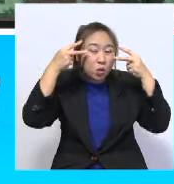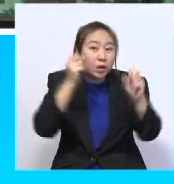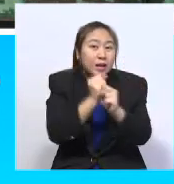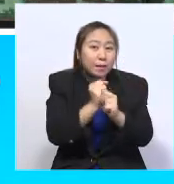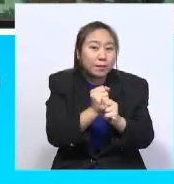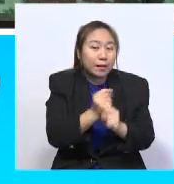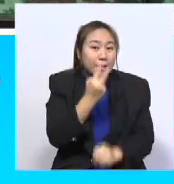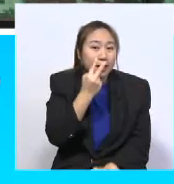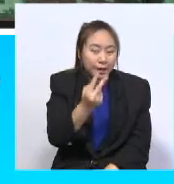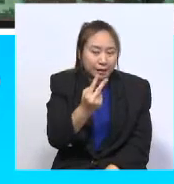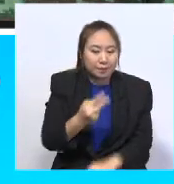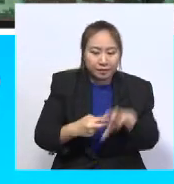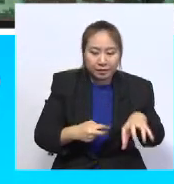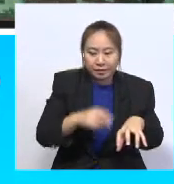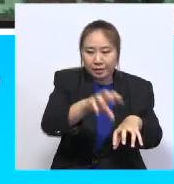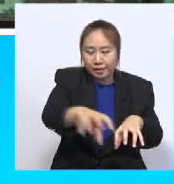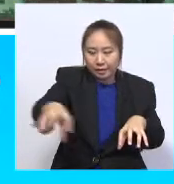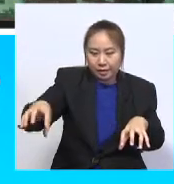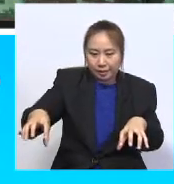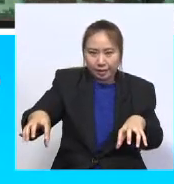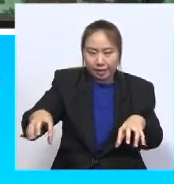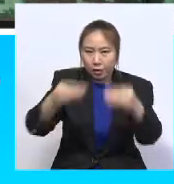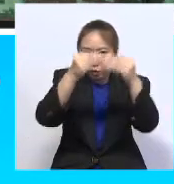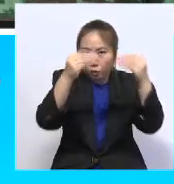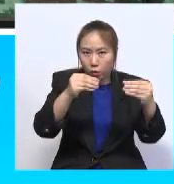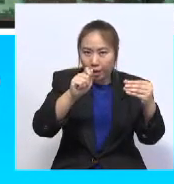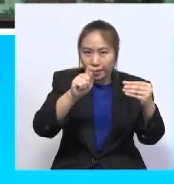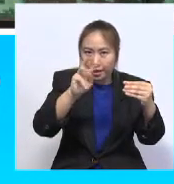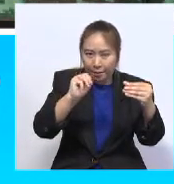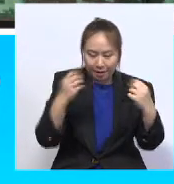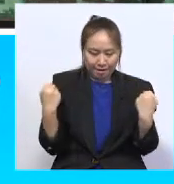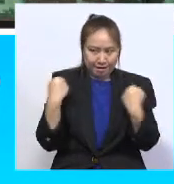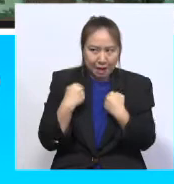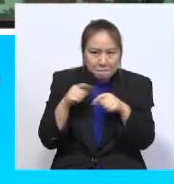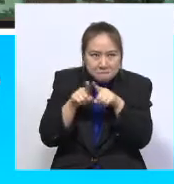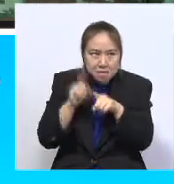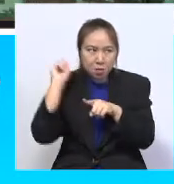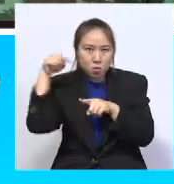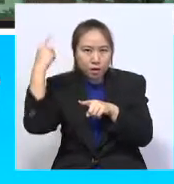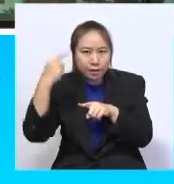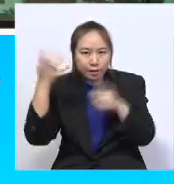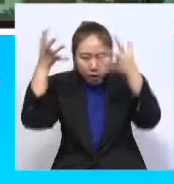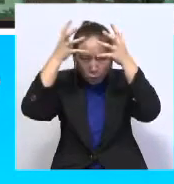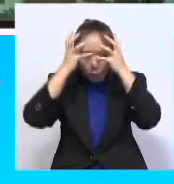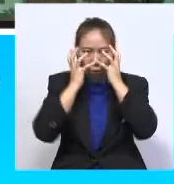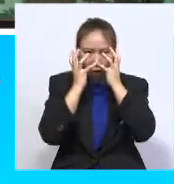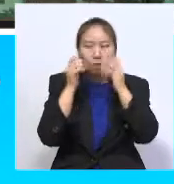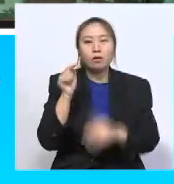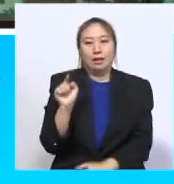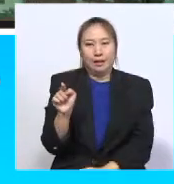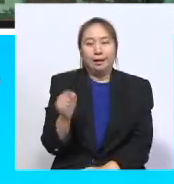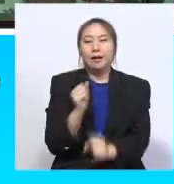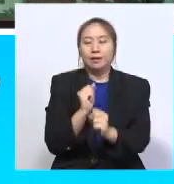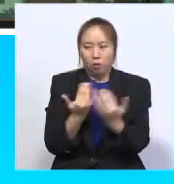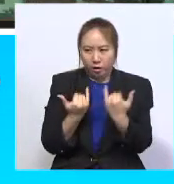อเหตุในสถานที่สาธารณะก็คือตู้ ATM แล้วก็มีการแต่งกายเรียนแบบผู้หญิงมีการสวมหมวกกันน็อกเพราะนั้นในเรื่องของการประ